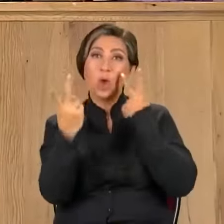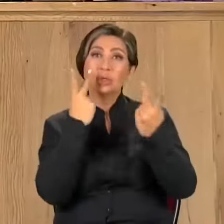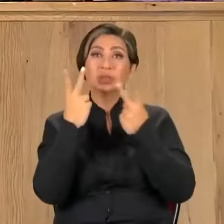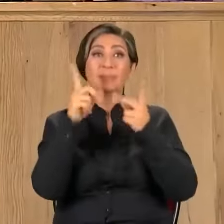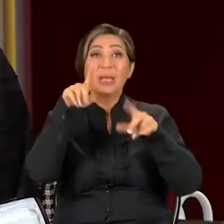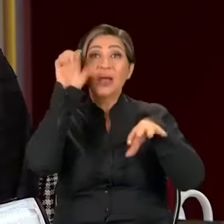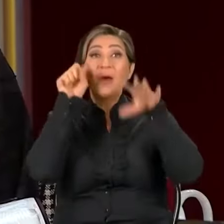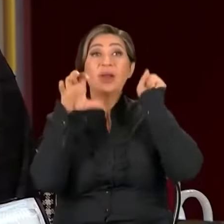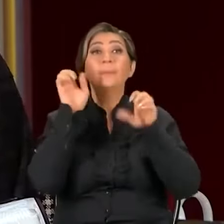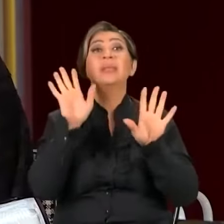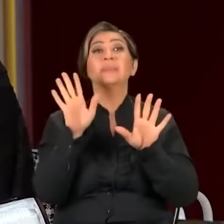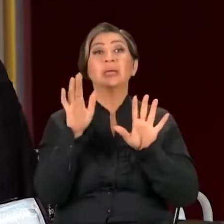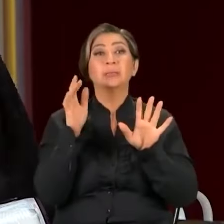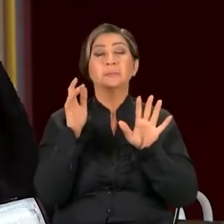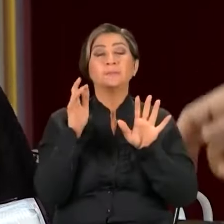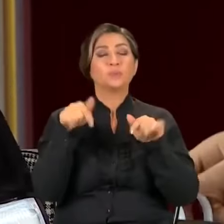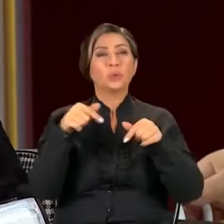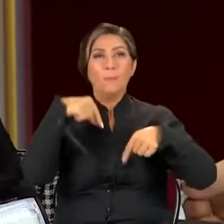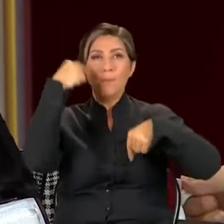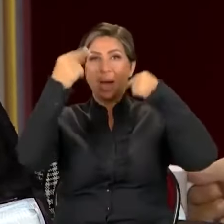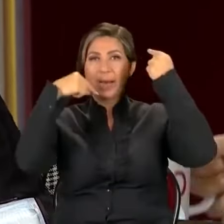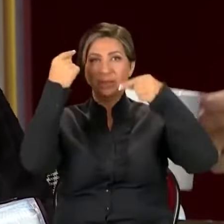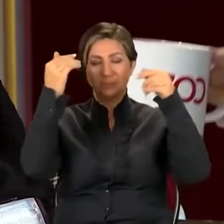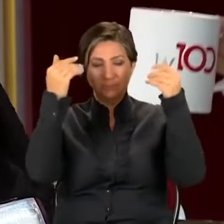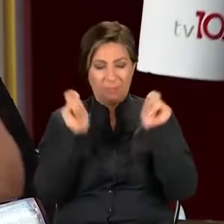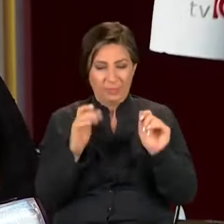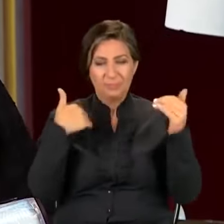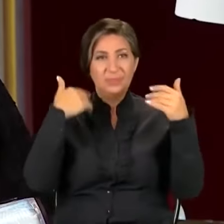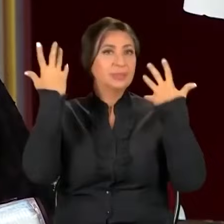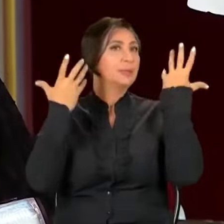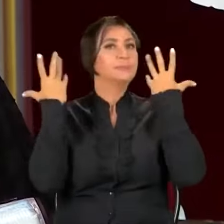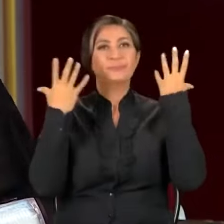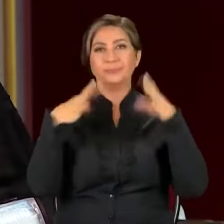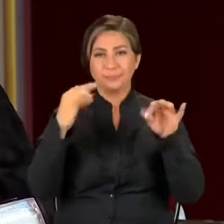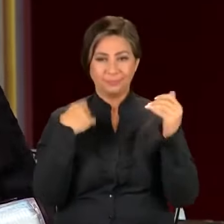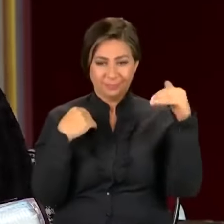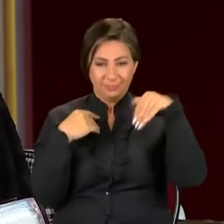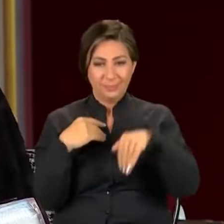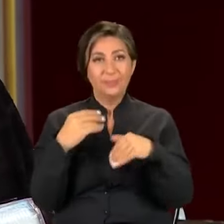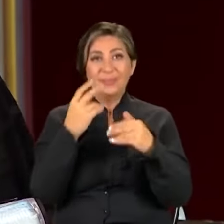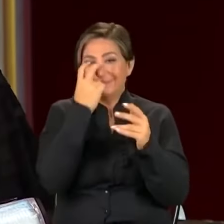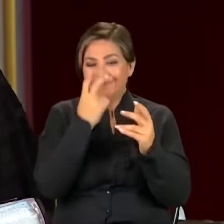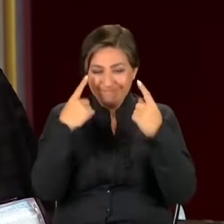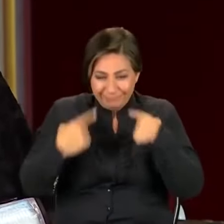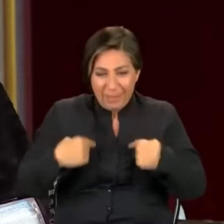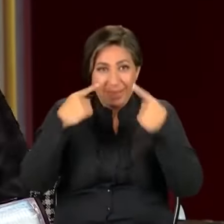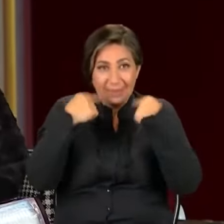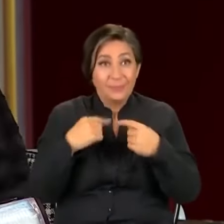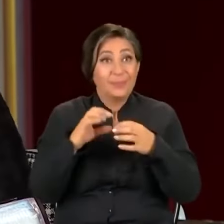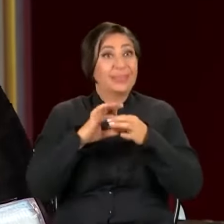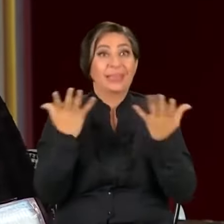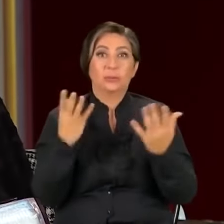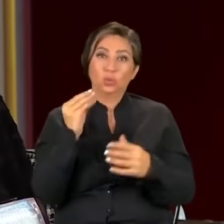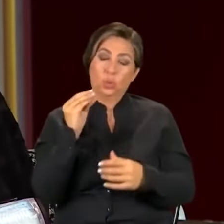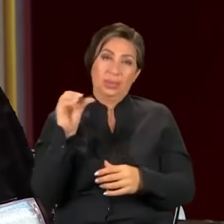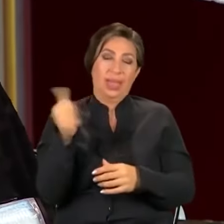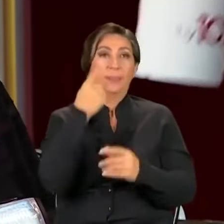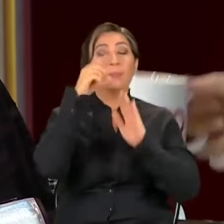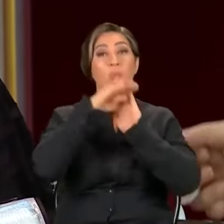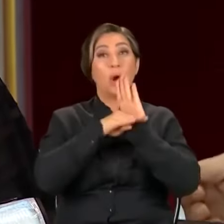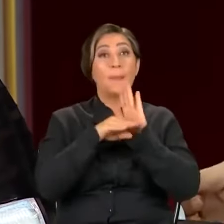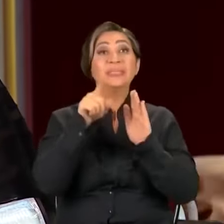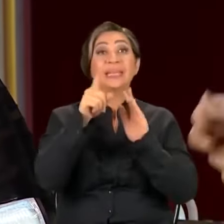mi? Şu anda makyajı yaptım, yanına geldim, saçım yapılı, özen gösterdim. Çünkü çok değerli bir program